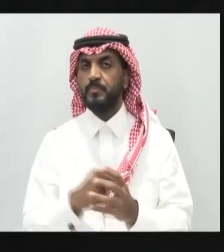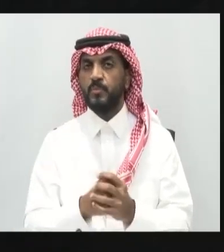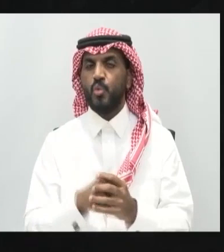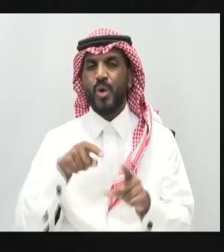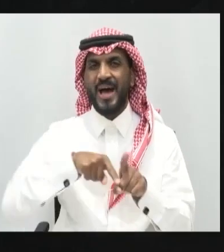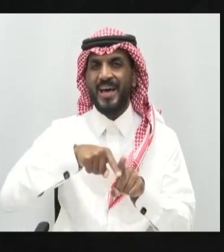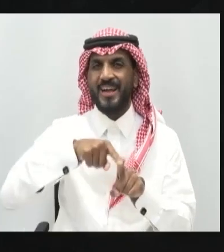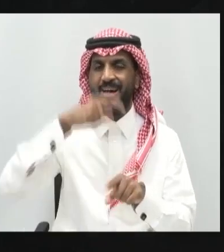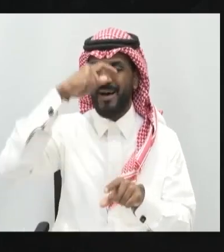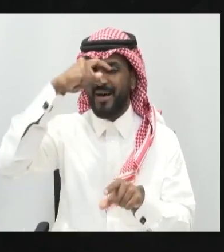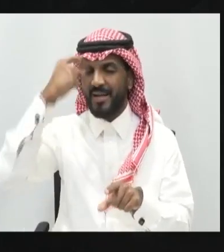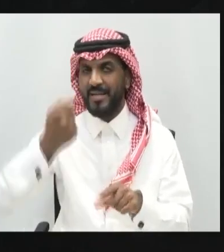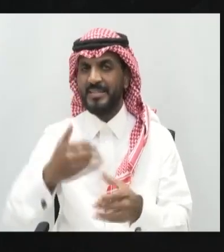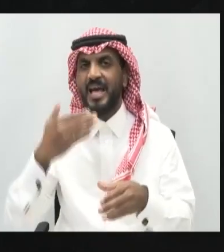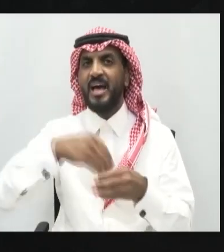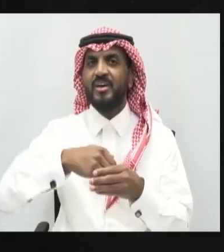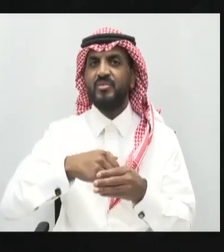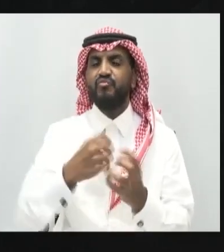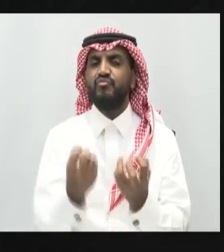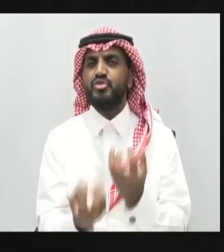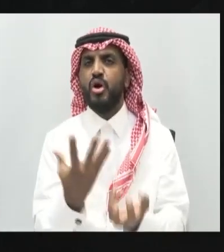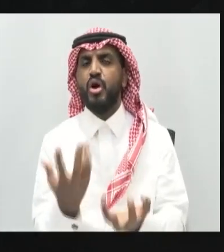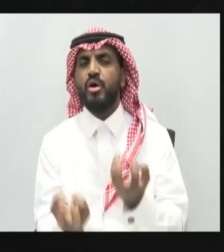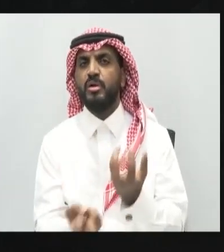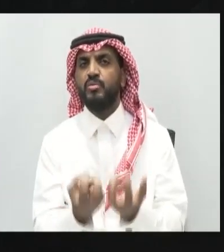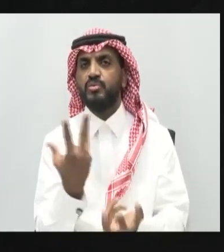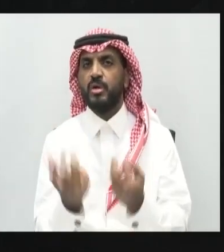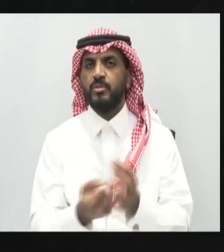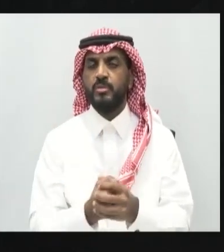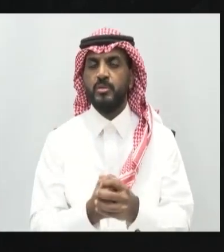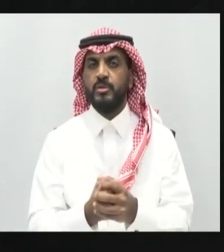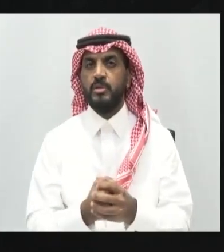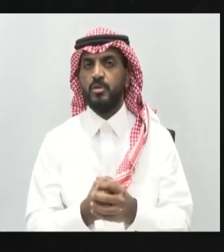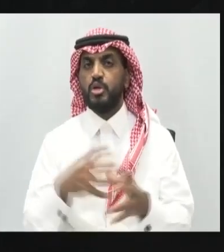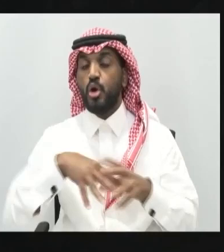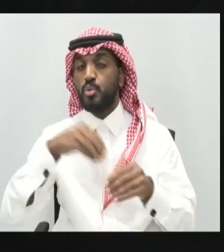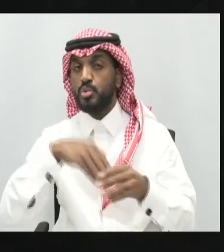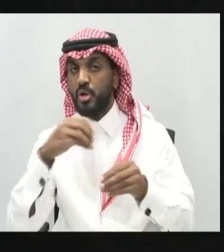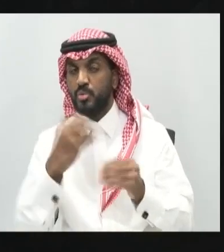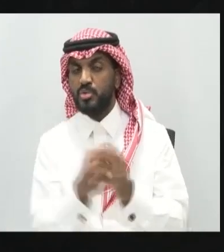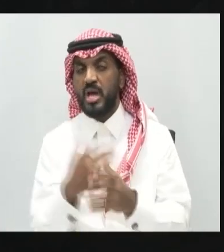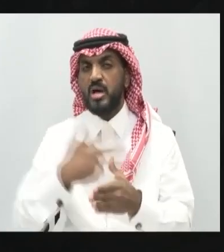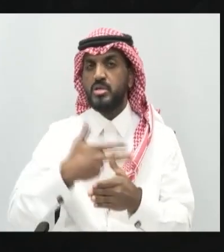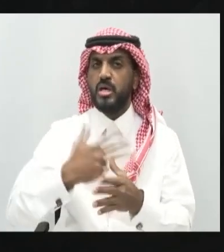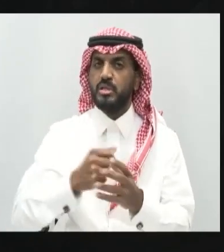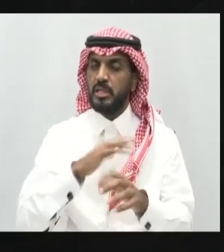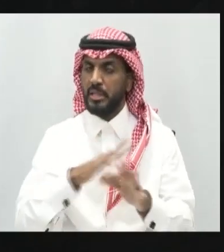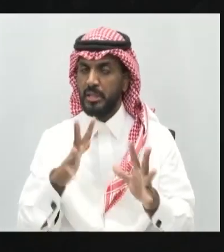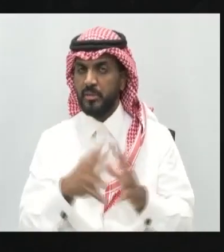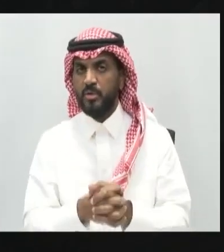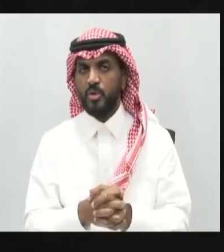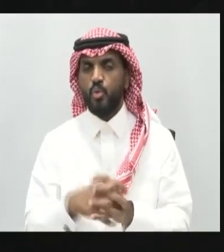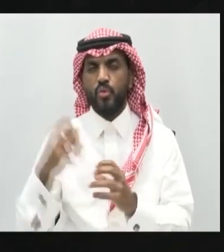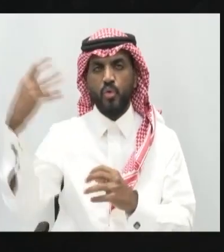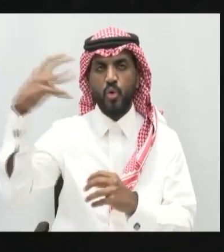حراره لان داخلها انفجارات كثيره فينبعث منها يخرج منها غازات ويخرج منها